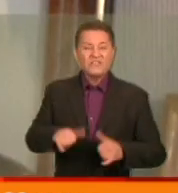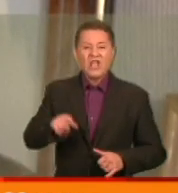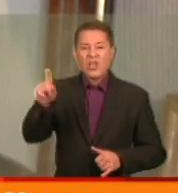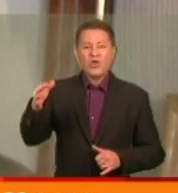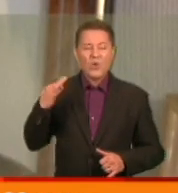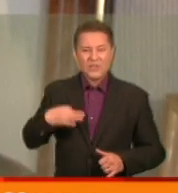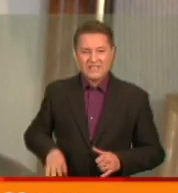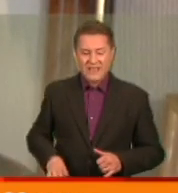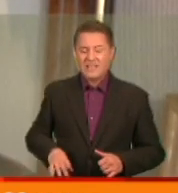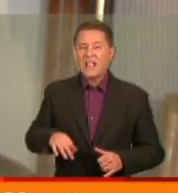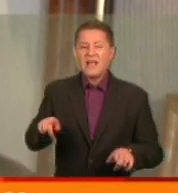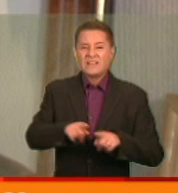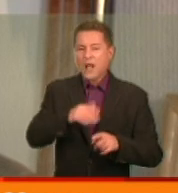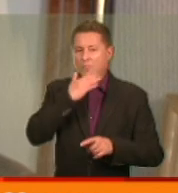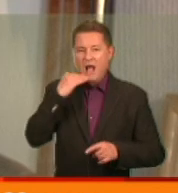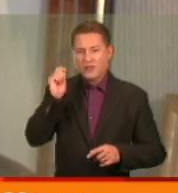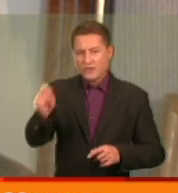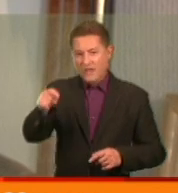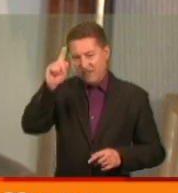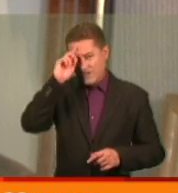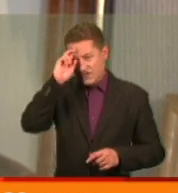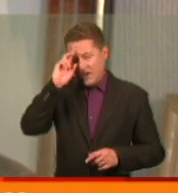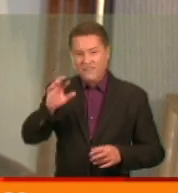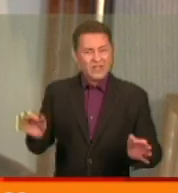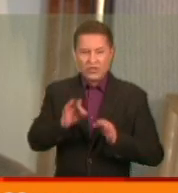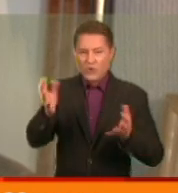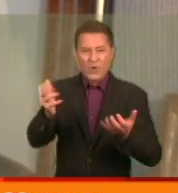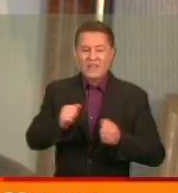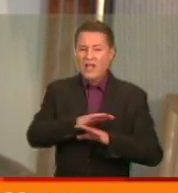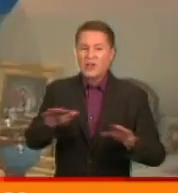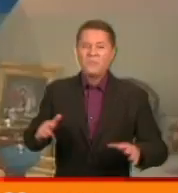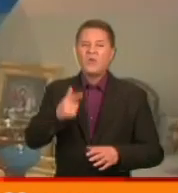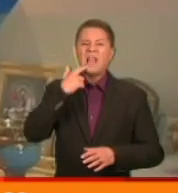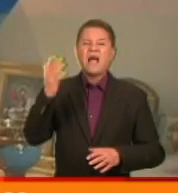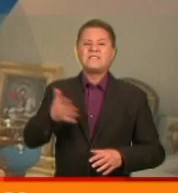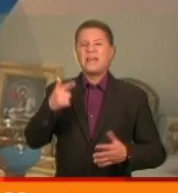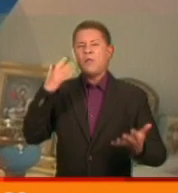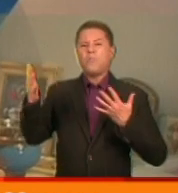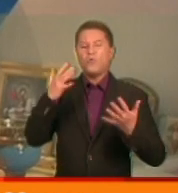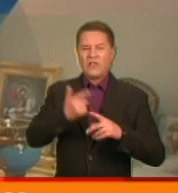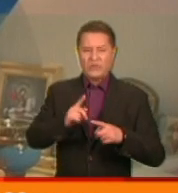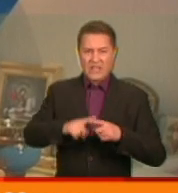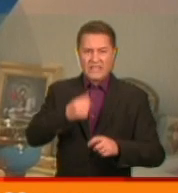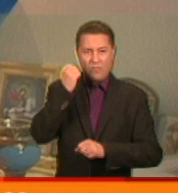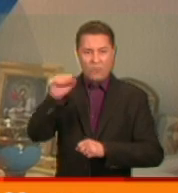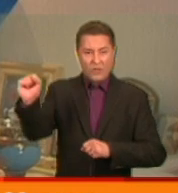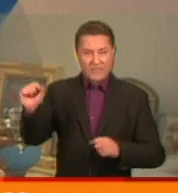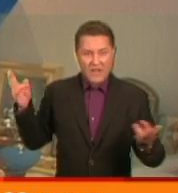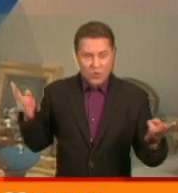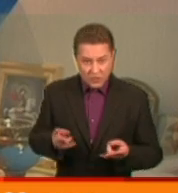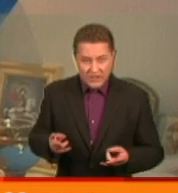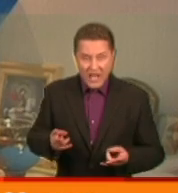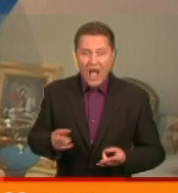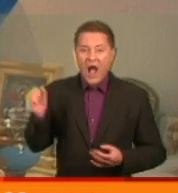державі, зовсім нічого від неї не отримає? Для широкої трибуни оці подвиги потрібні, а для статусу?